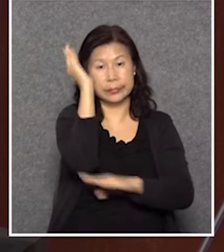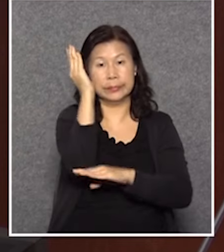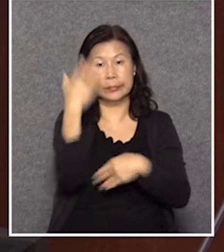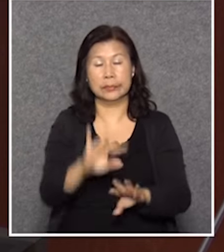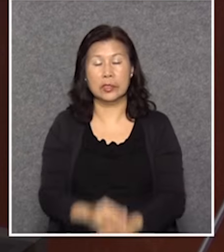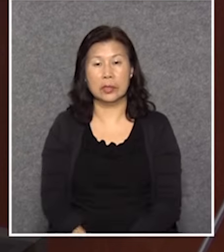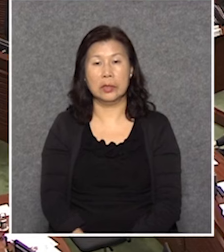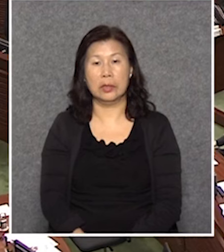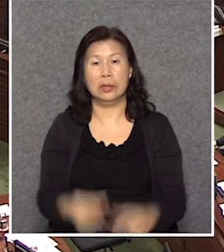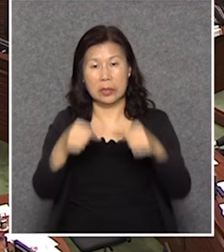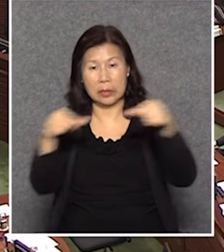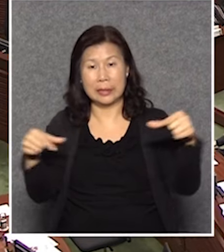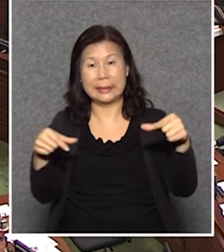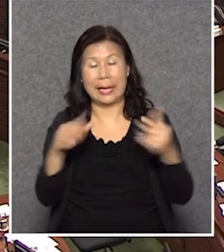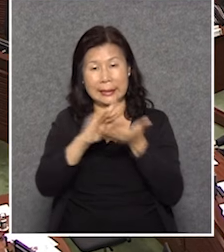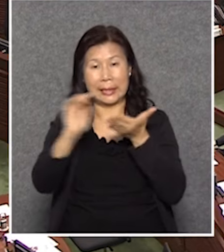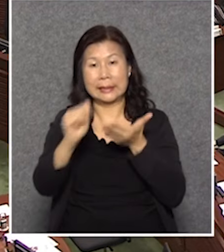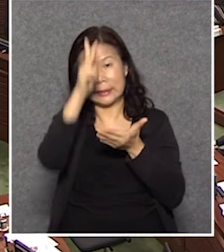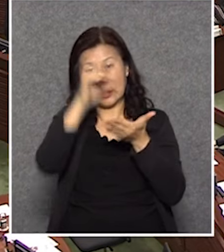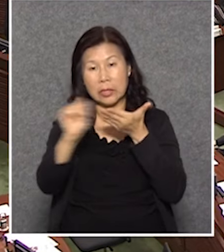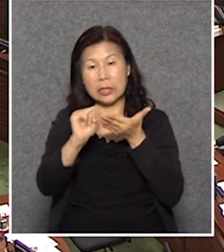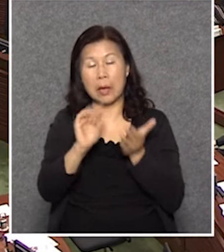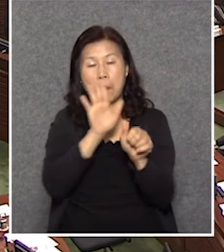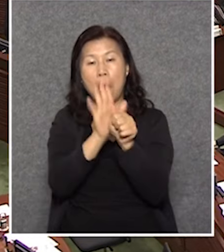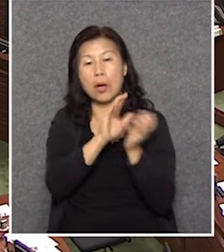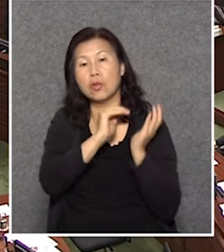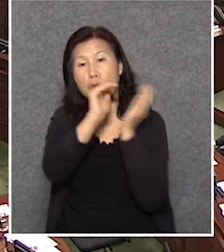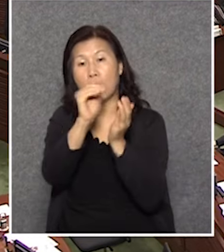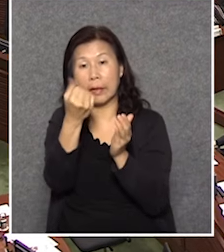话你扯皮条，话你政治兼客，帮人托嘢嘅啫，得唔得啊？